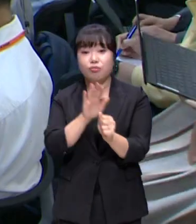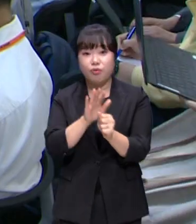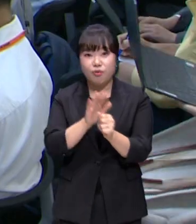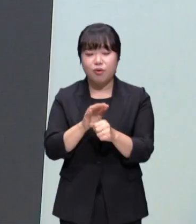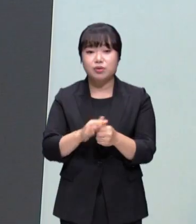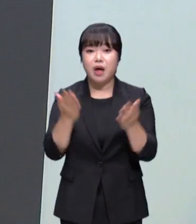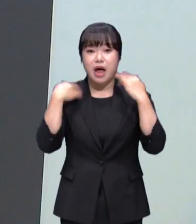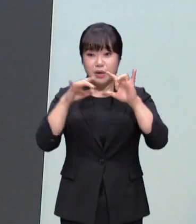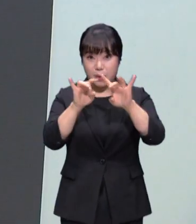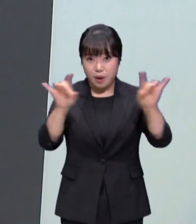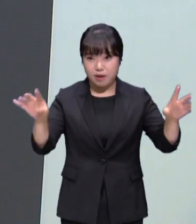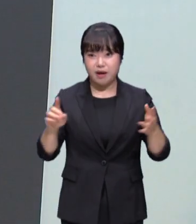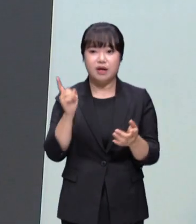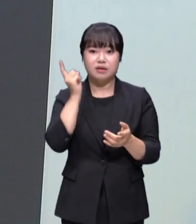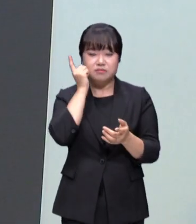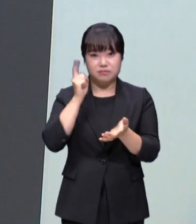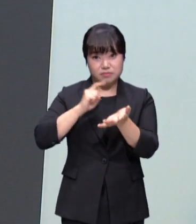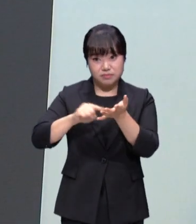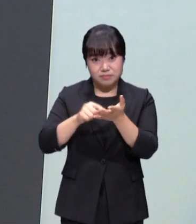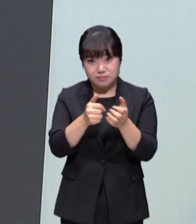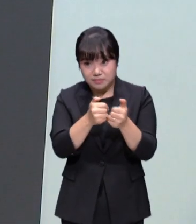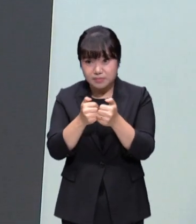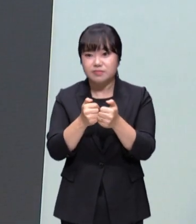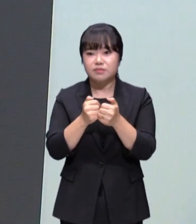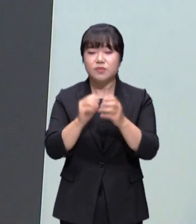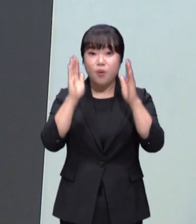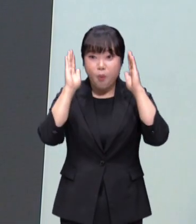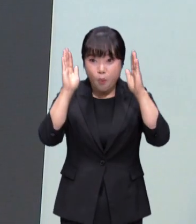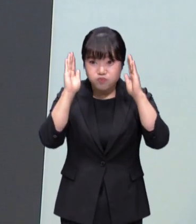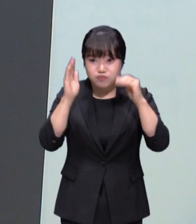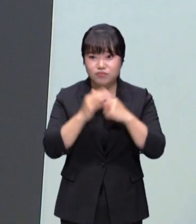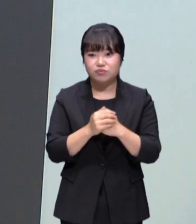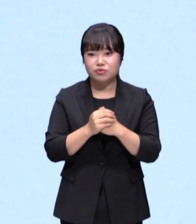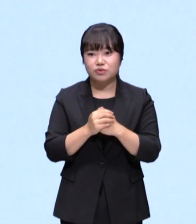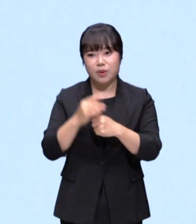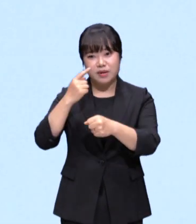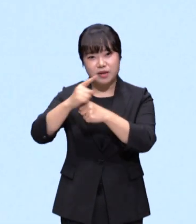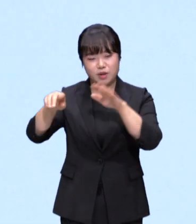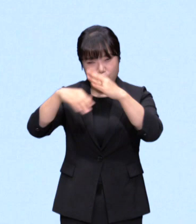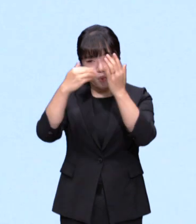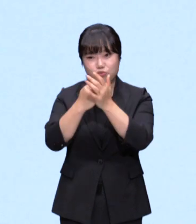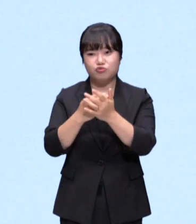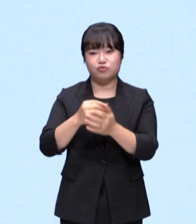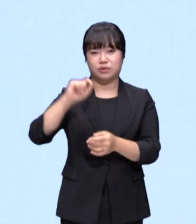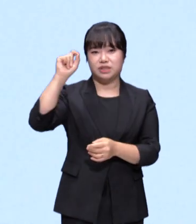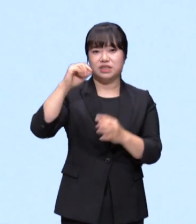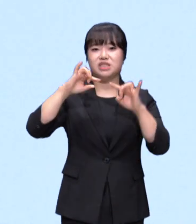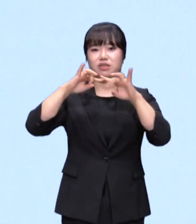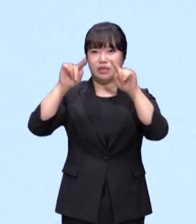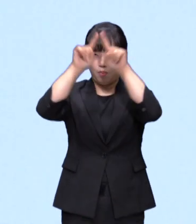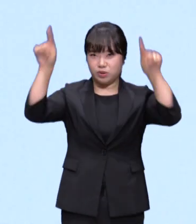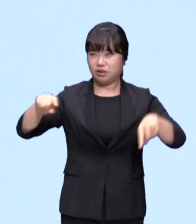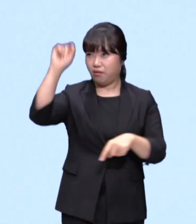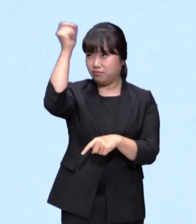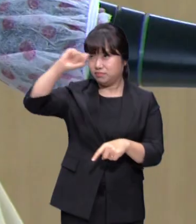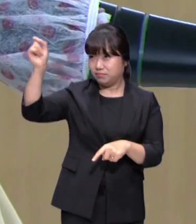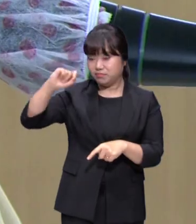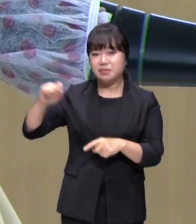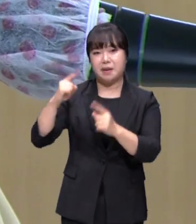모든 학교에 전자기기를 도입하는 디버사 확대와 내년까지 전자칠판을 도입하는 계획도